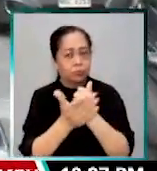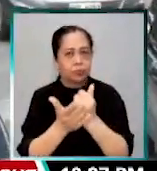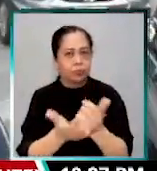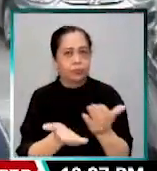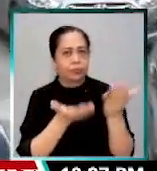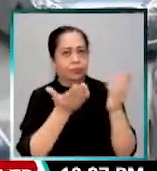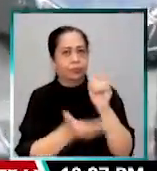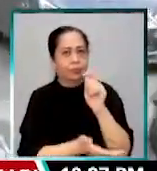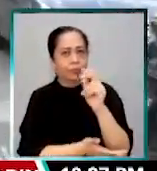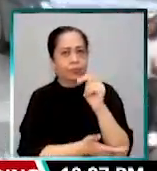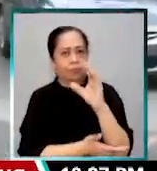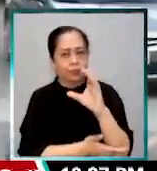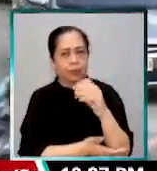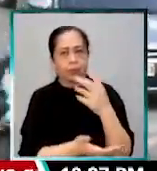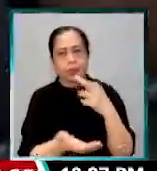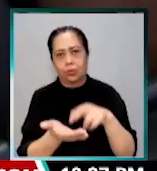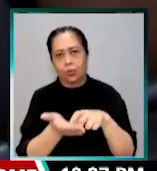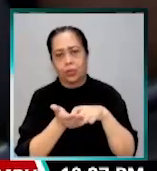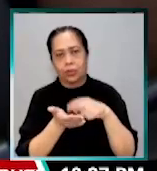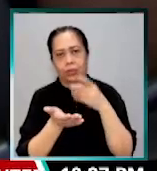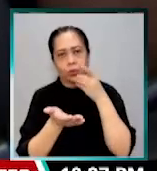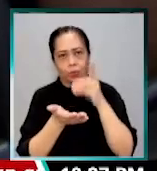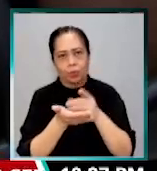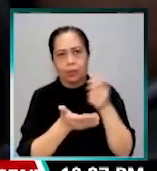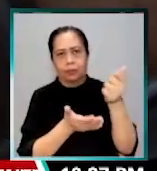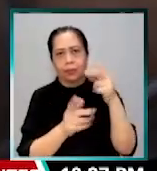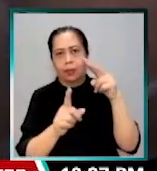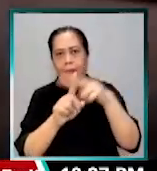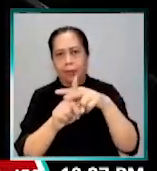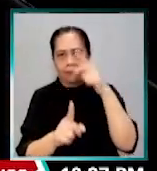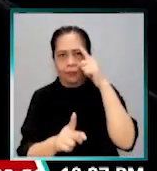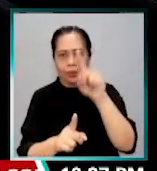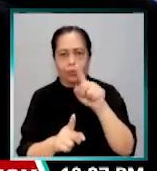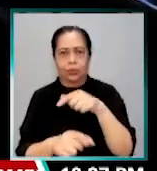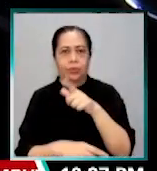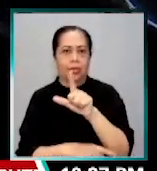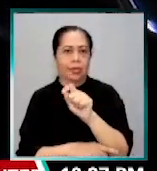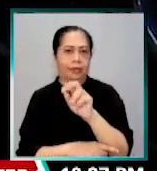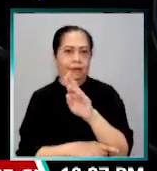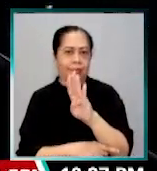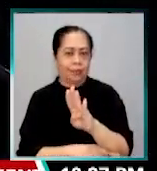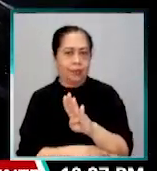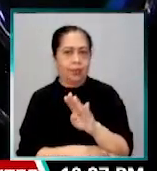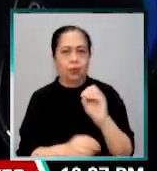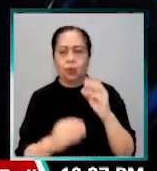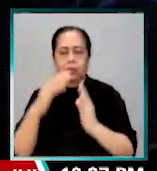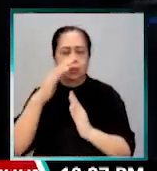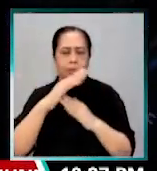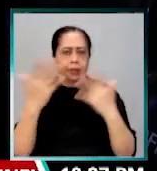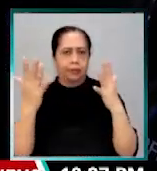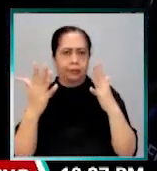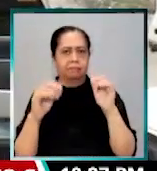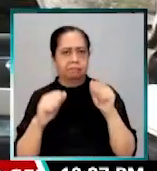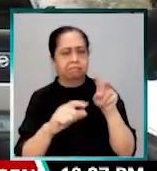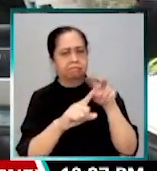ang required documents. Sila na ang mag-a-apply sa LTFRB. Walang deadline kung kailan pwede